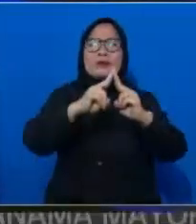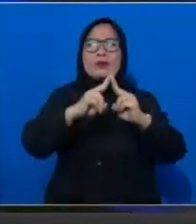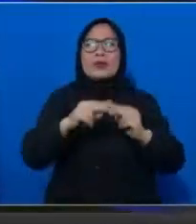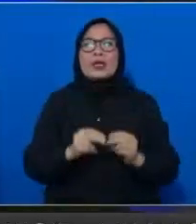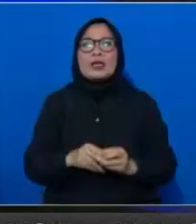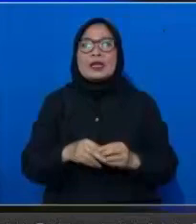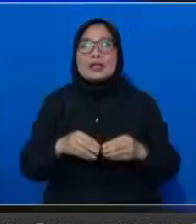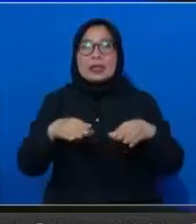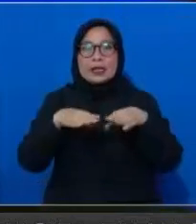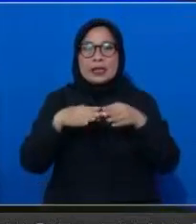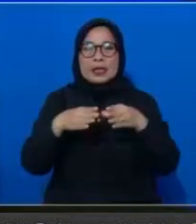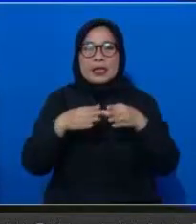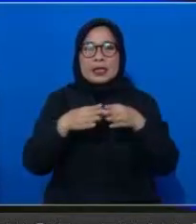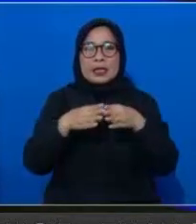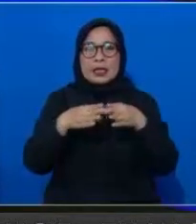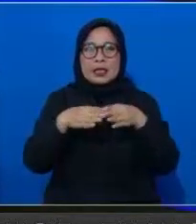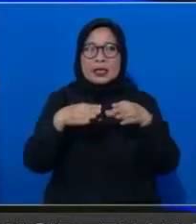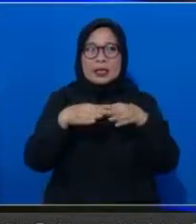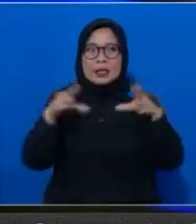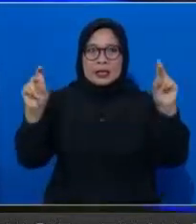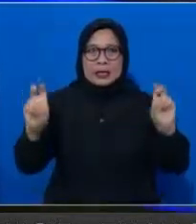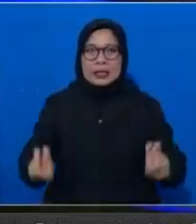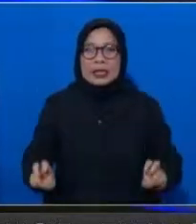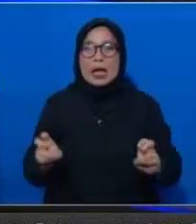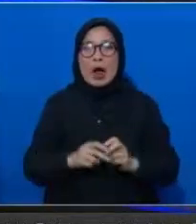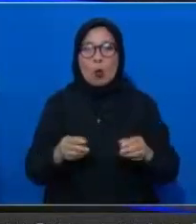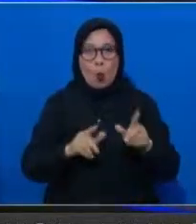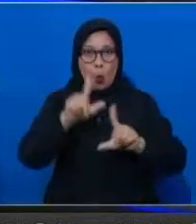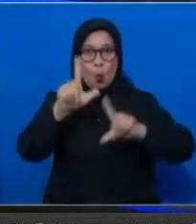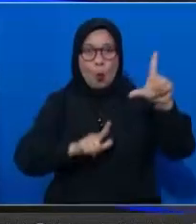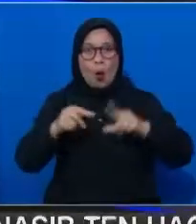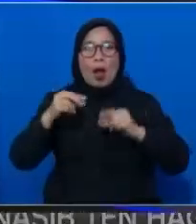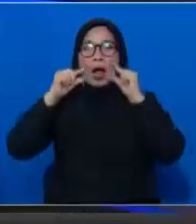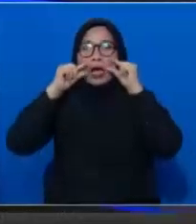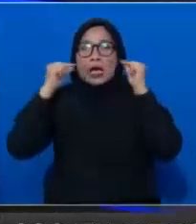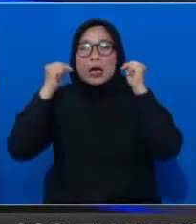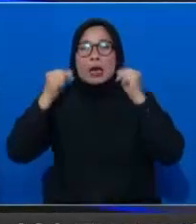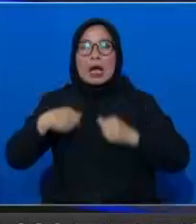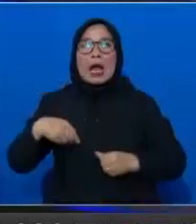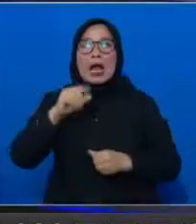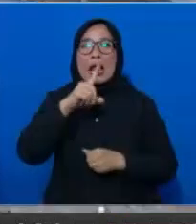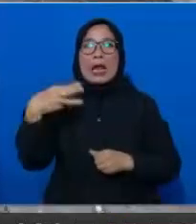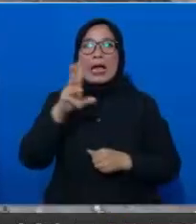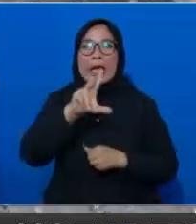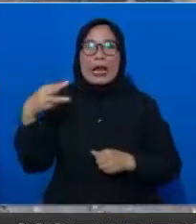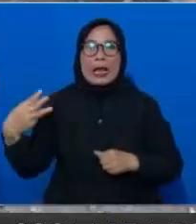ada lomba adu besar ikan lele yang diikuti puluhan peternak ikan lele.